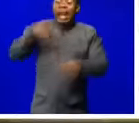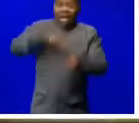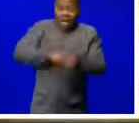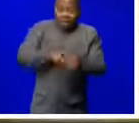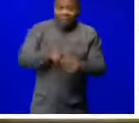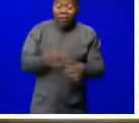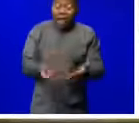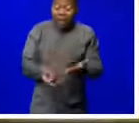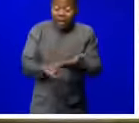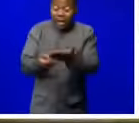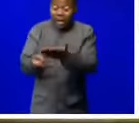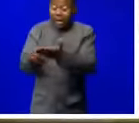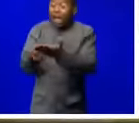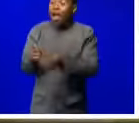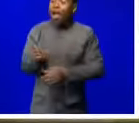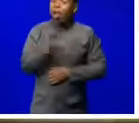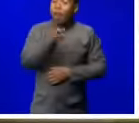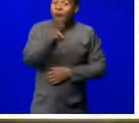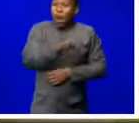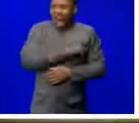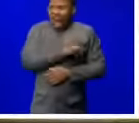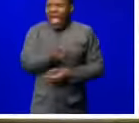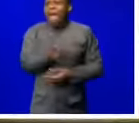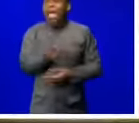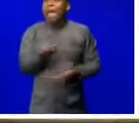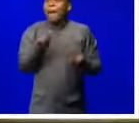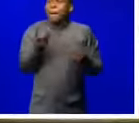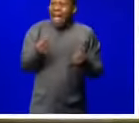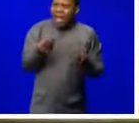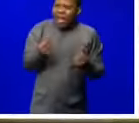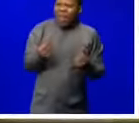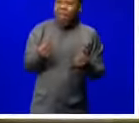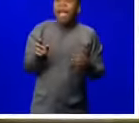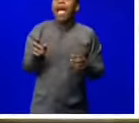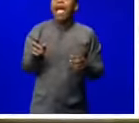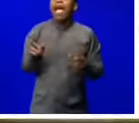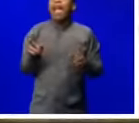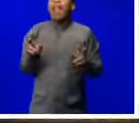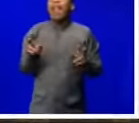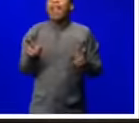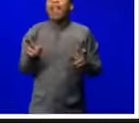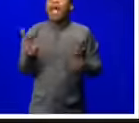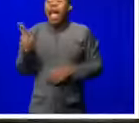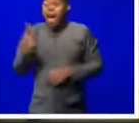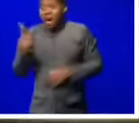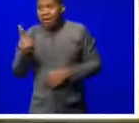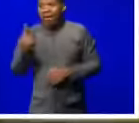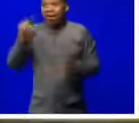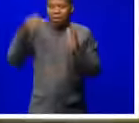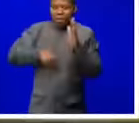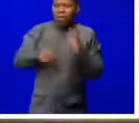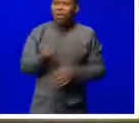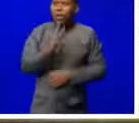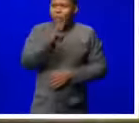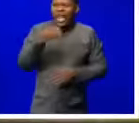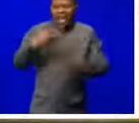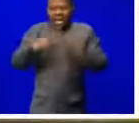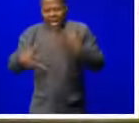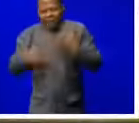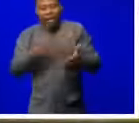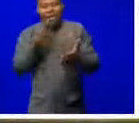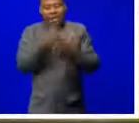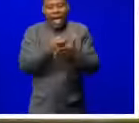ukuthi sikhone ukunciphisa le tindleko tabo rent ngoba asikhone ukubhadala ama-rent. Into ethini sizilandza South